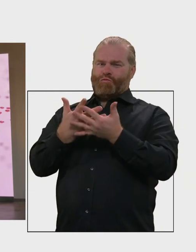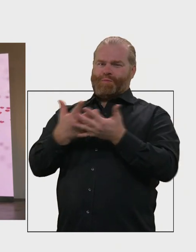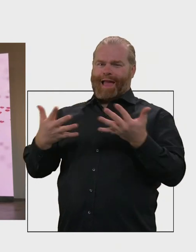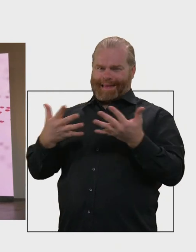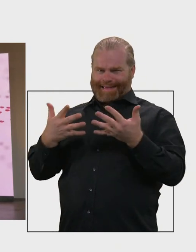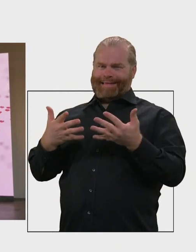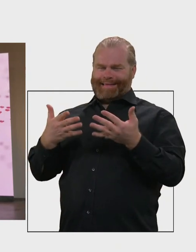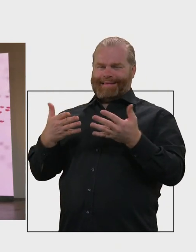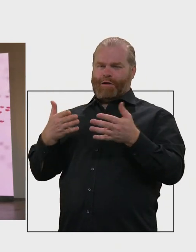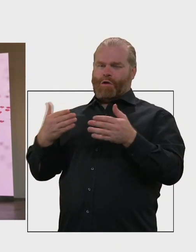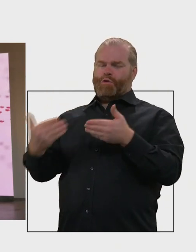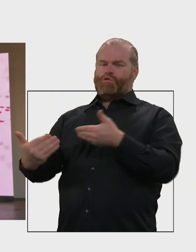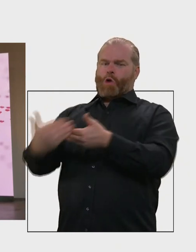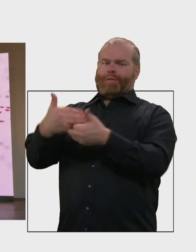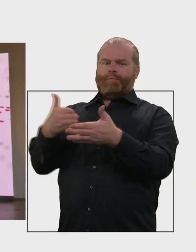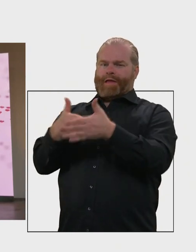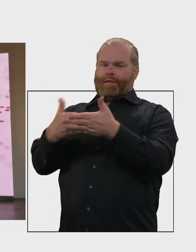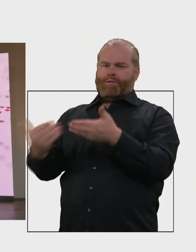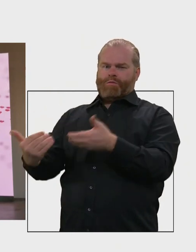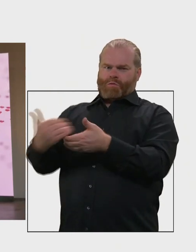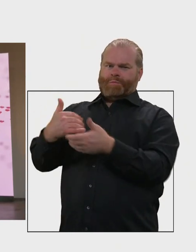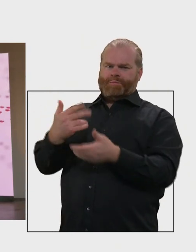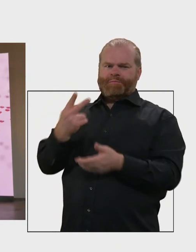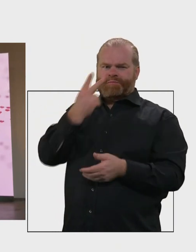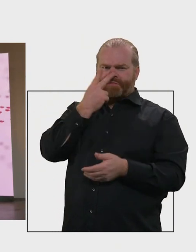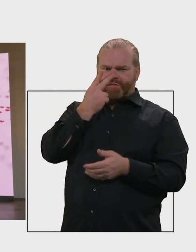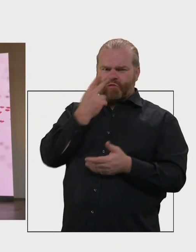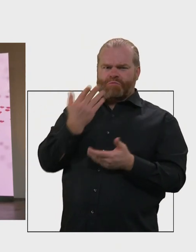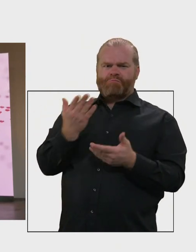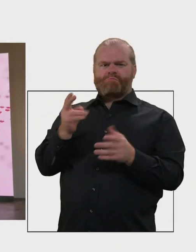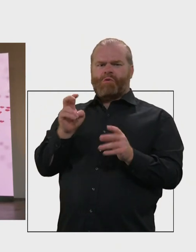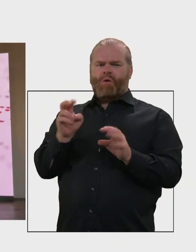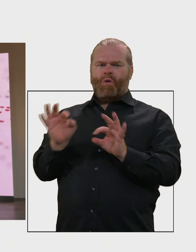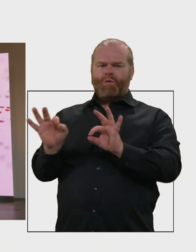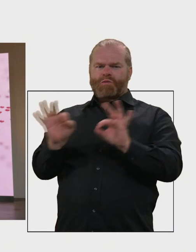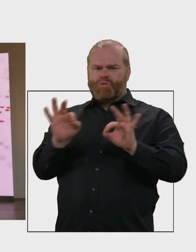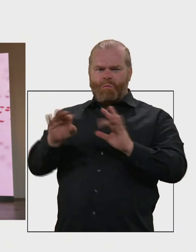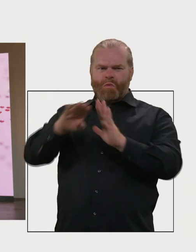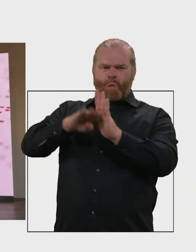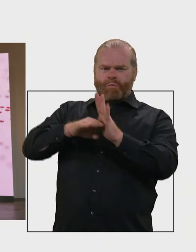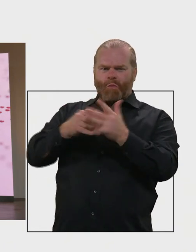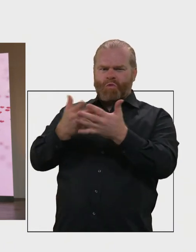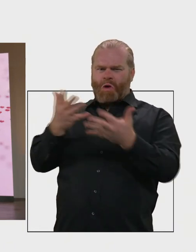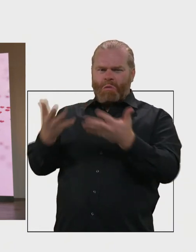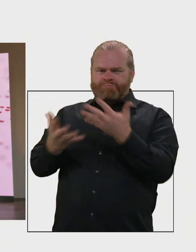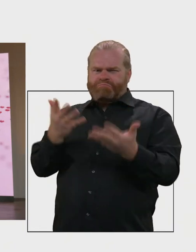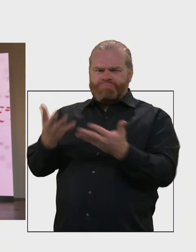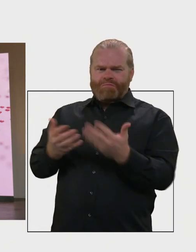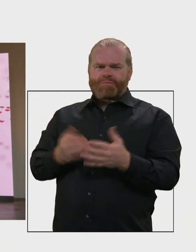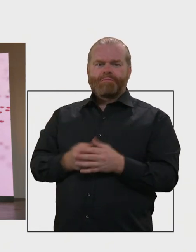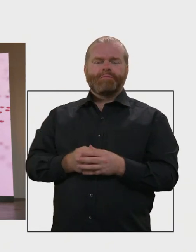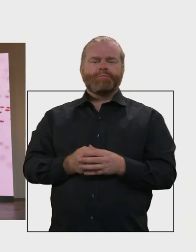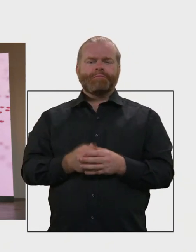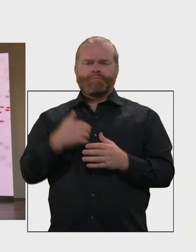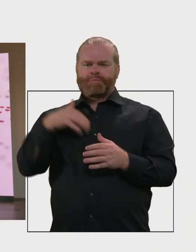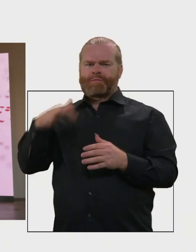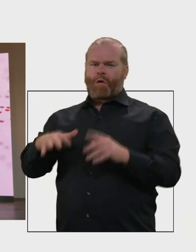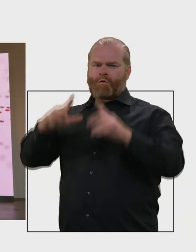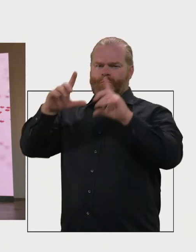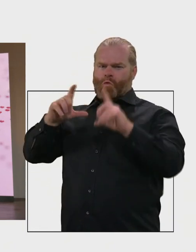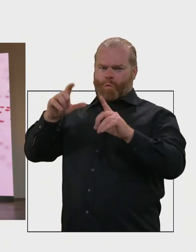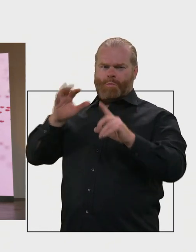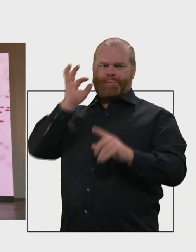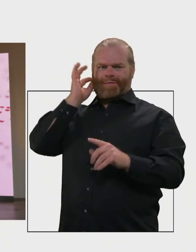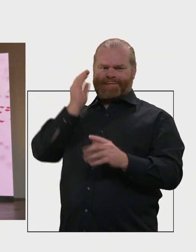Veranstaltungsprogramme? Ich habe ein Foto mitgebracht von einem Mädchen, das mit Langstock zu sehen